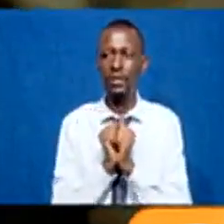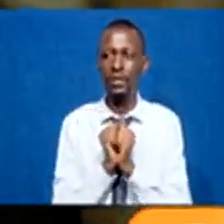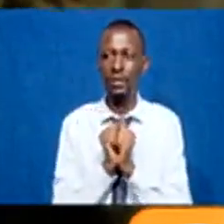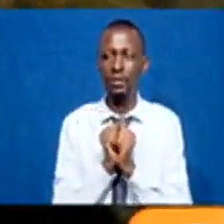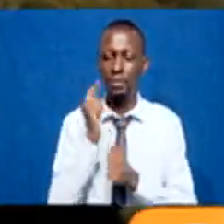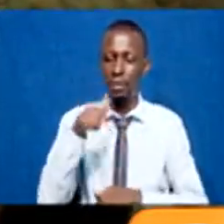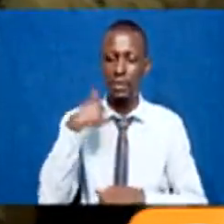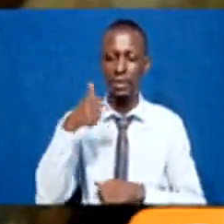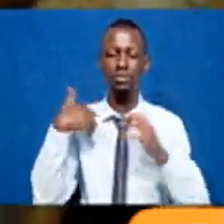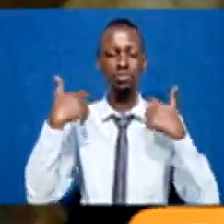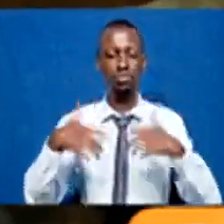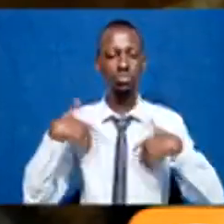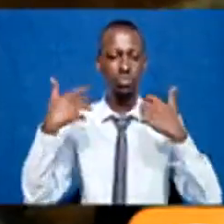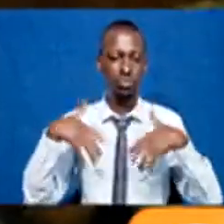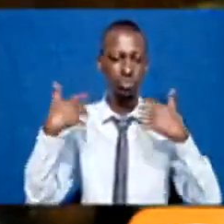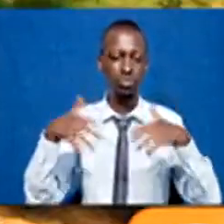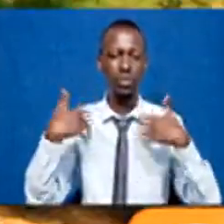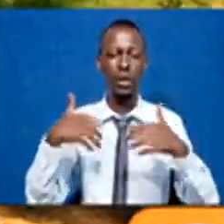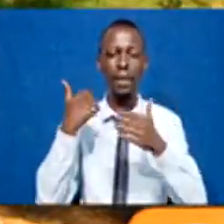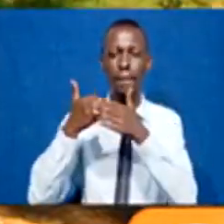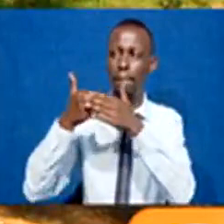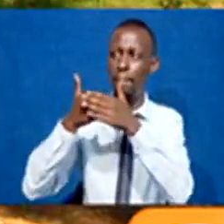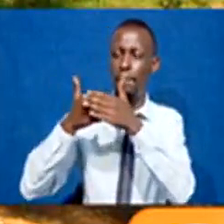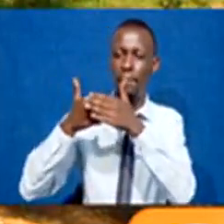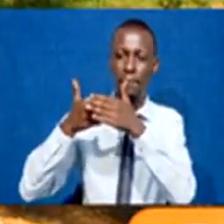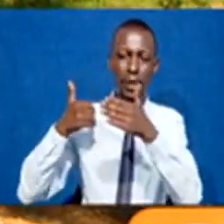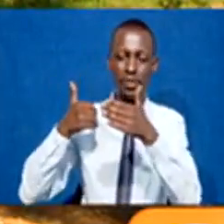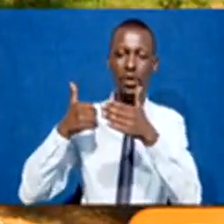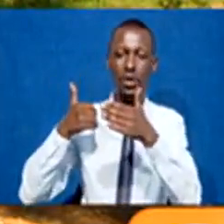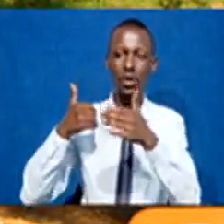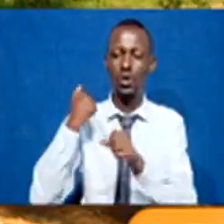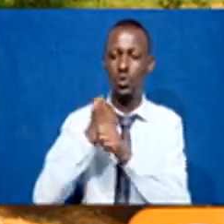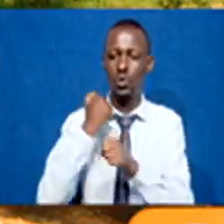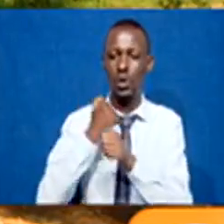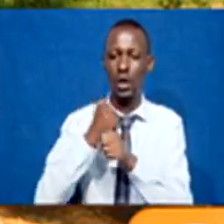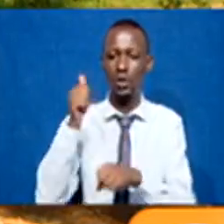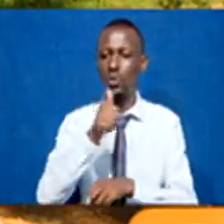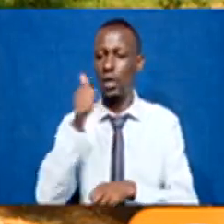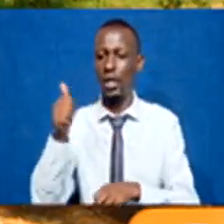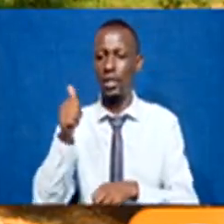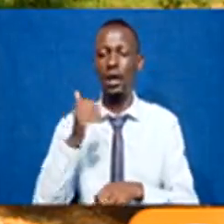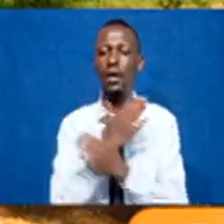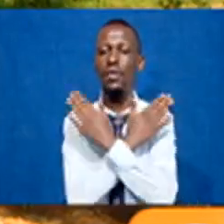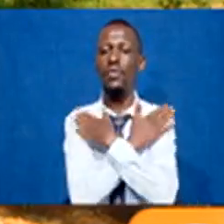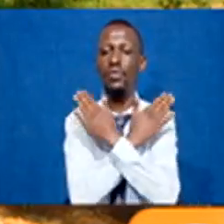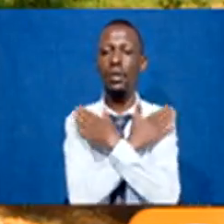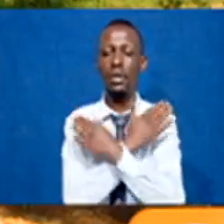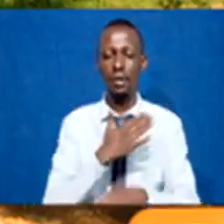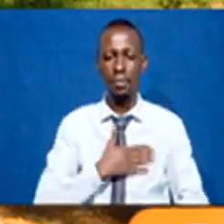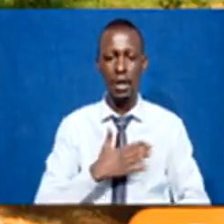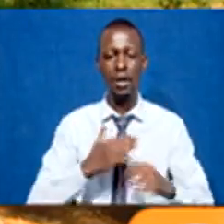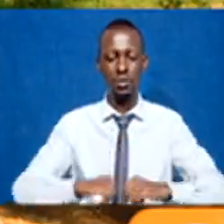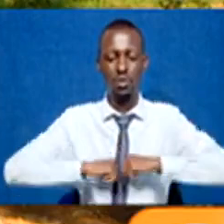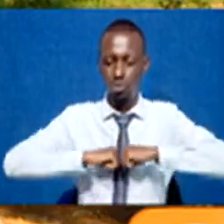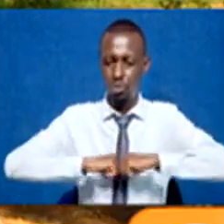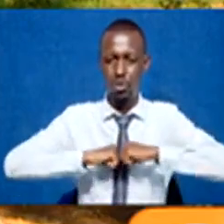kilimo. Kitambo nilikuwa nafanyia rafiki yangu mwingine kazi, ndiye alikuwa bosi yangu. Sasa